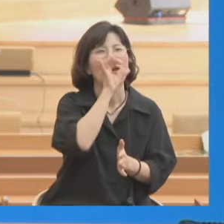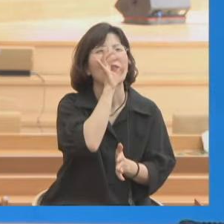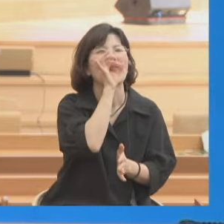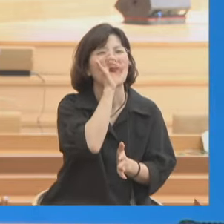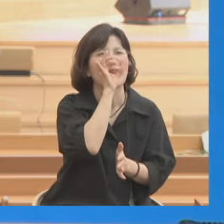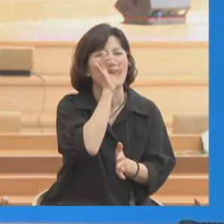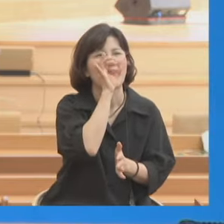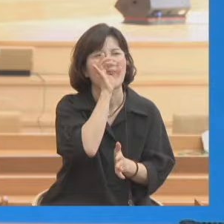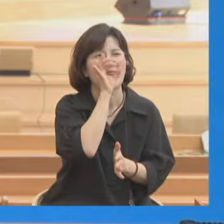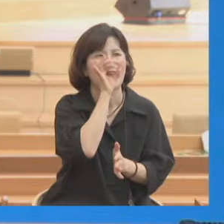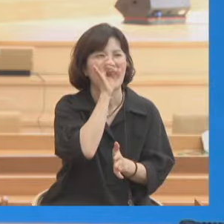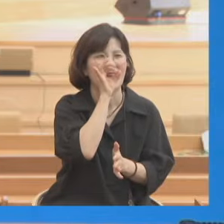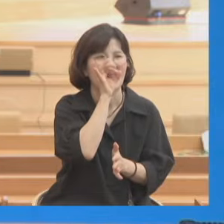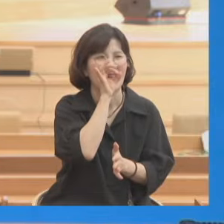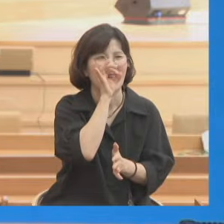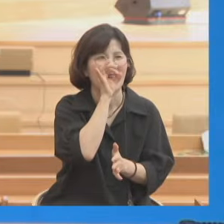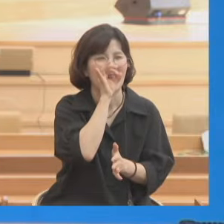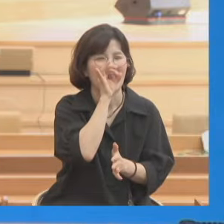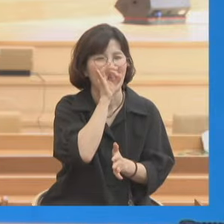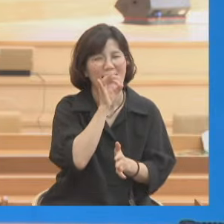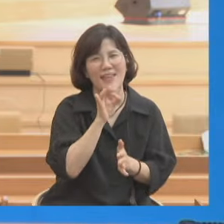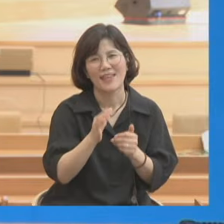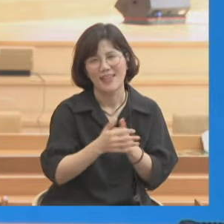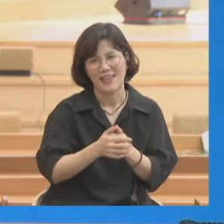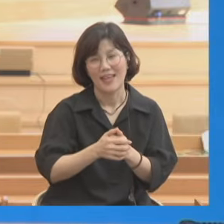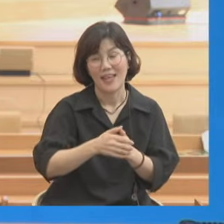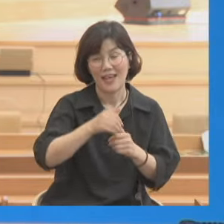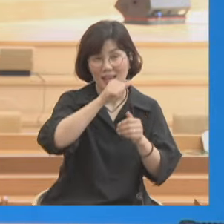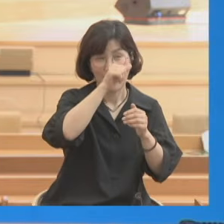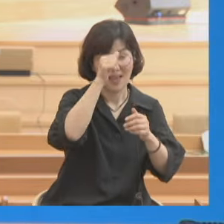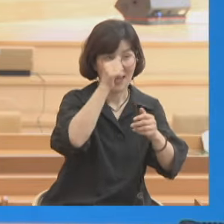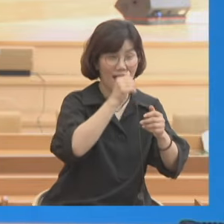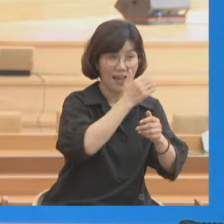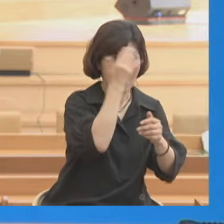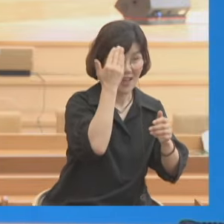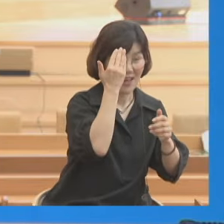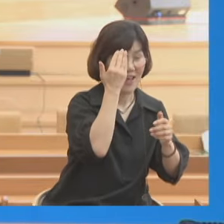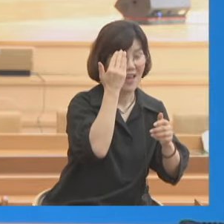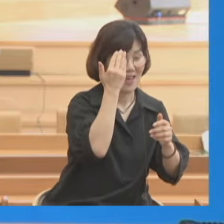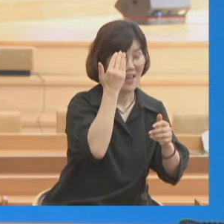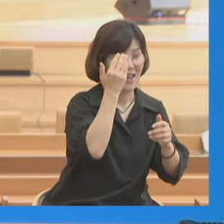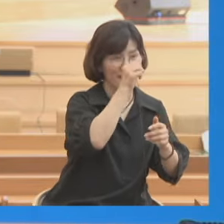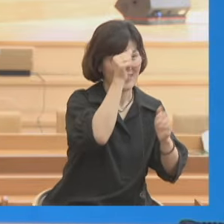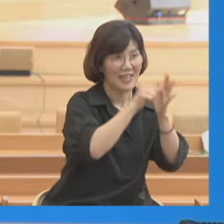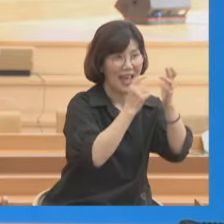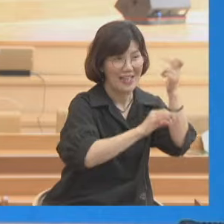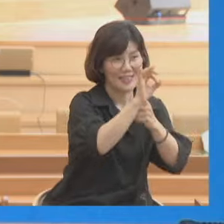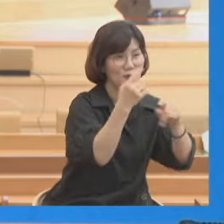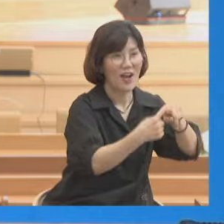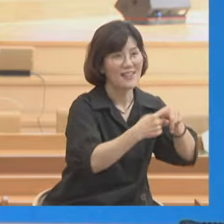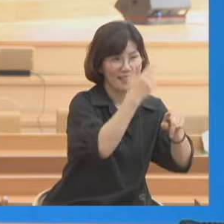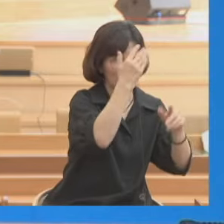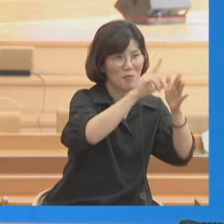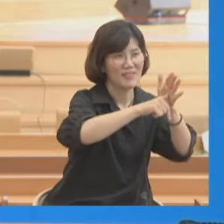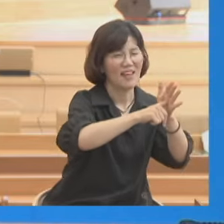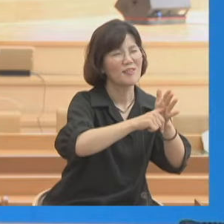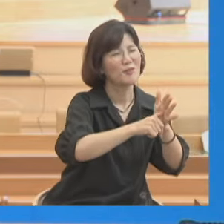다 나가 떨어지는 거예요. 인생의 아침에는 조금 도움이 될지는 모르지만, 그러나 여러분, 오늘 본문의